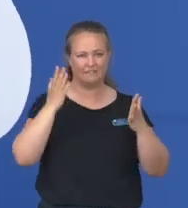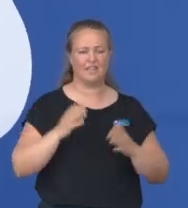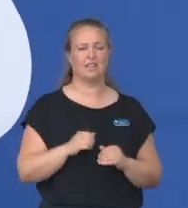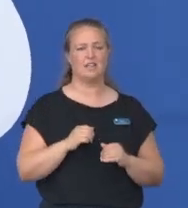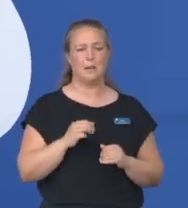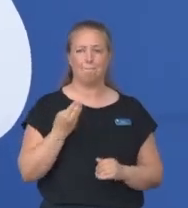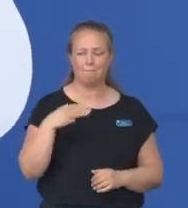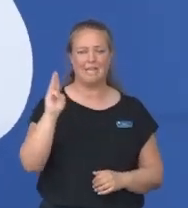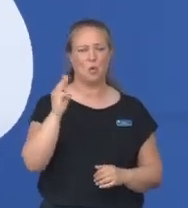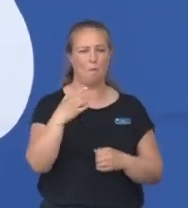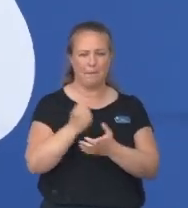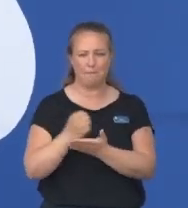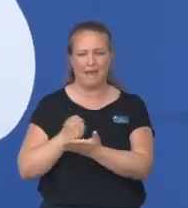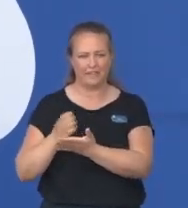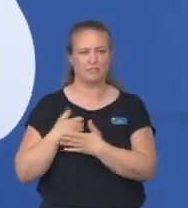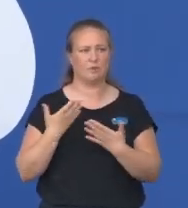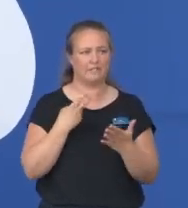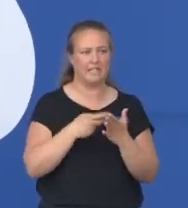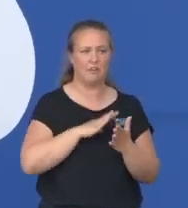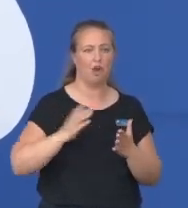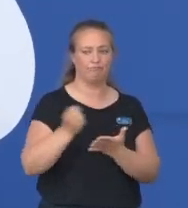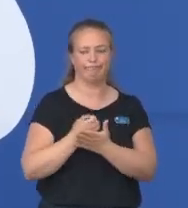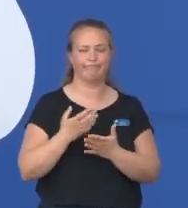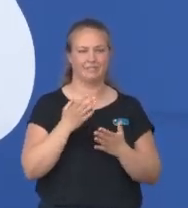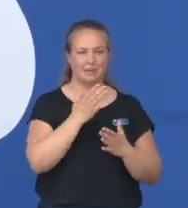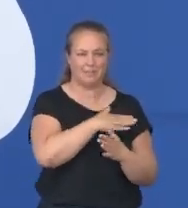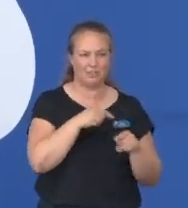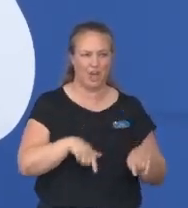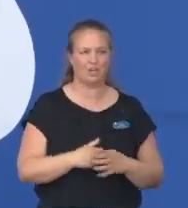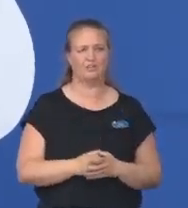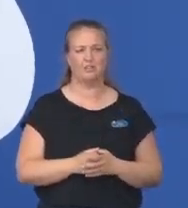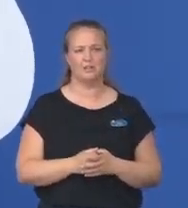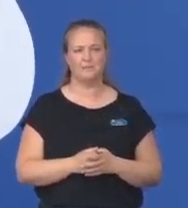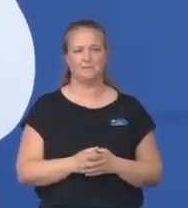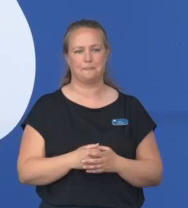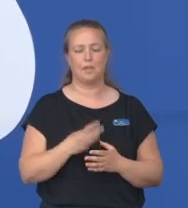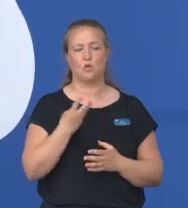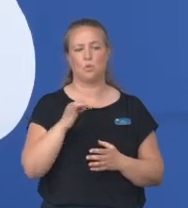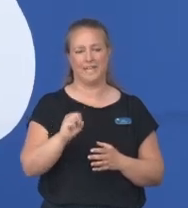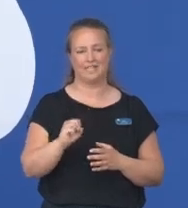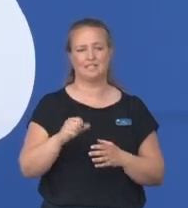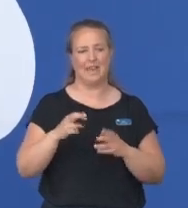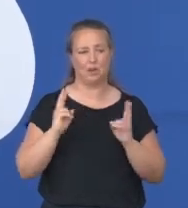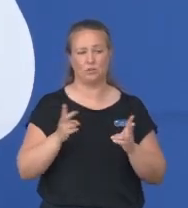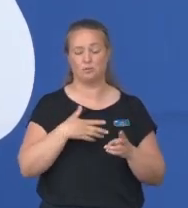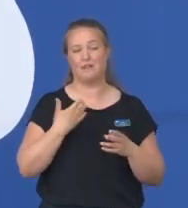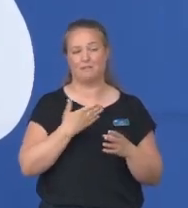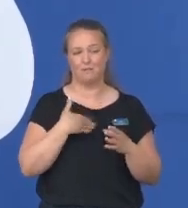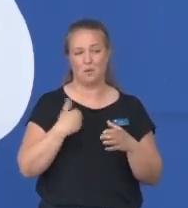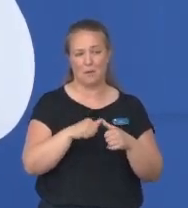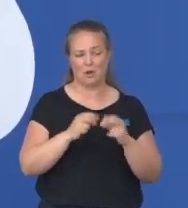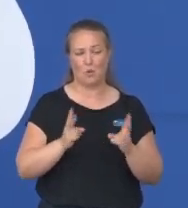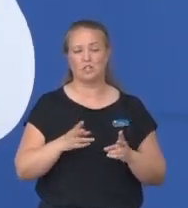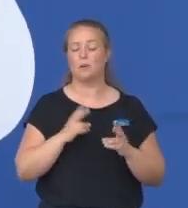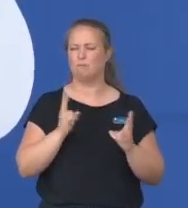har rekryterat alla våra fantastiska värdar. Och Wings PR som är en del av vår personal också. Och såklart vår egen personal som